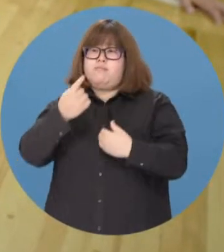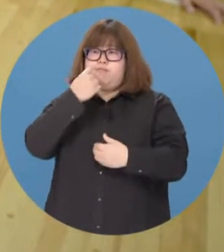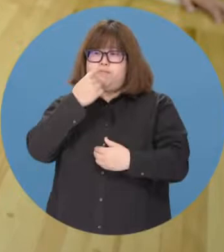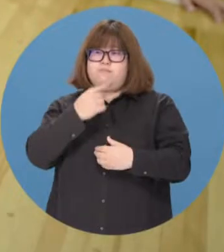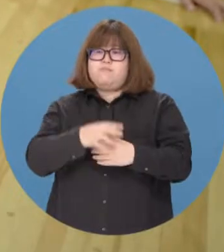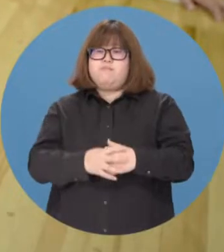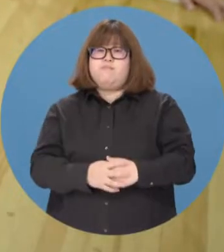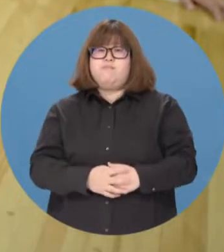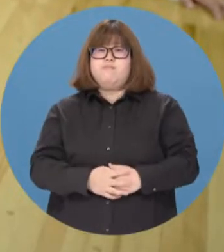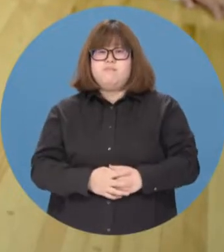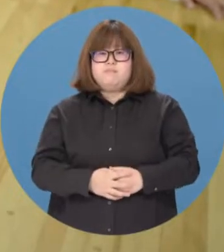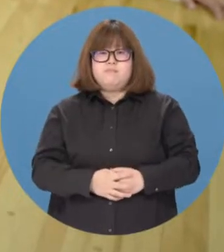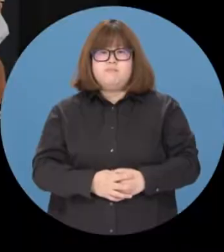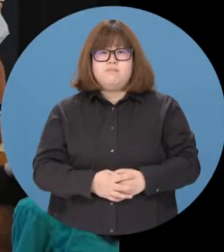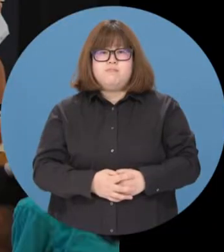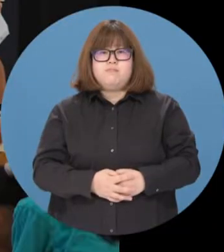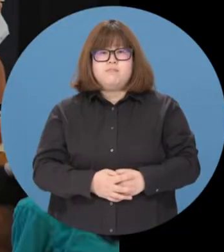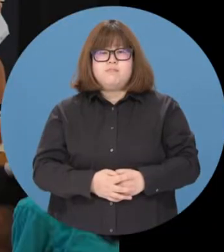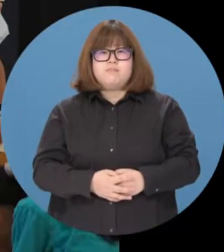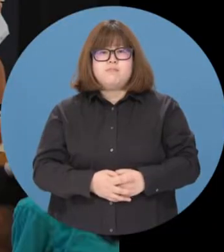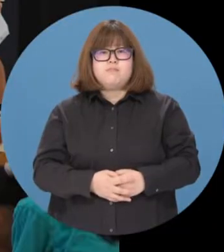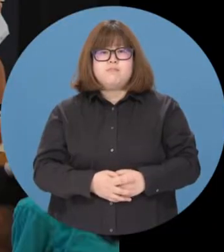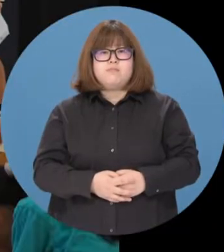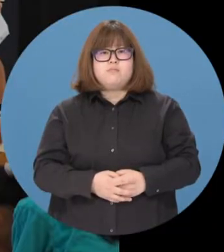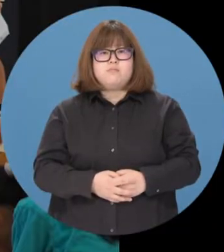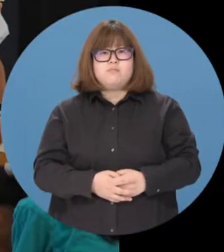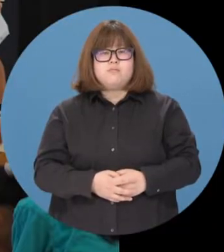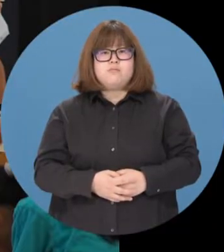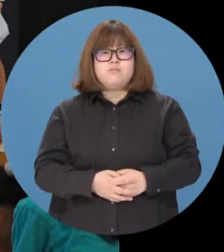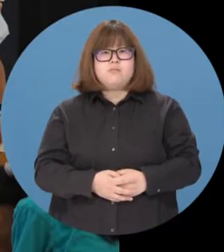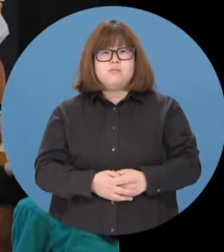って 楽しい。 う